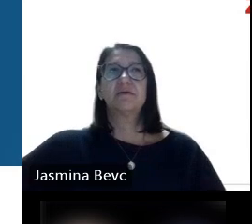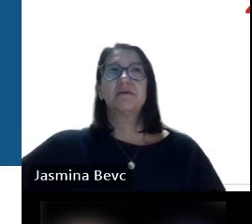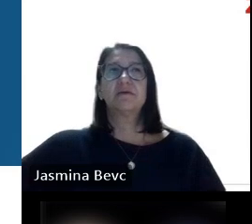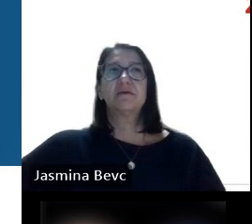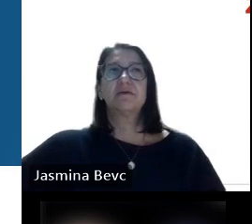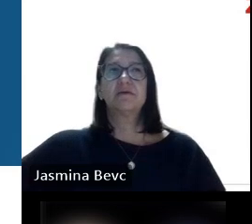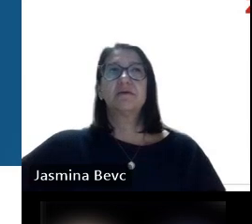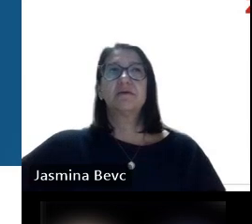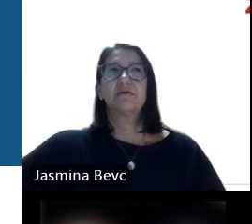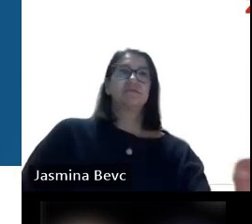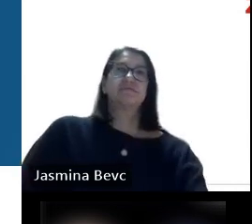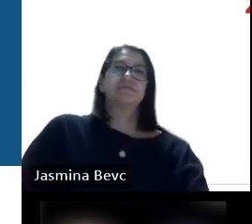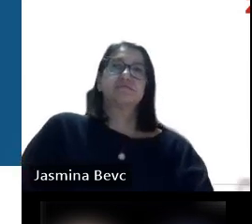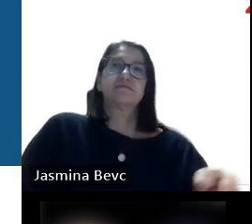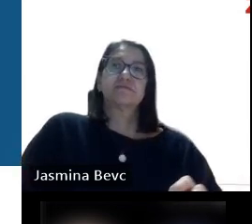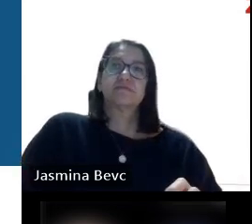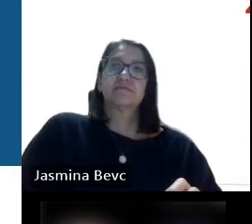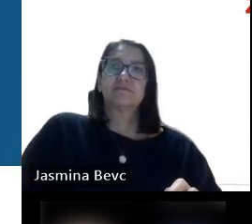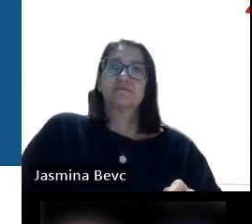Nesmiselno je v